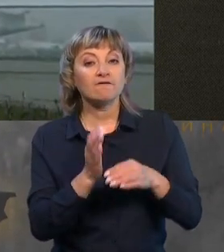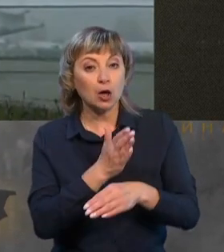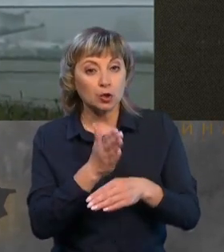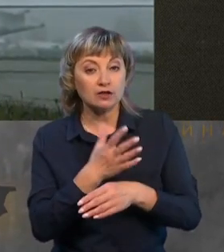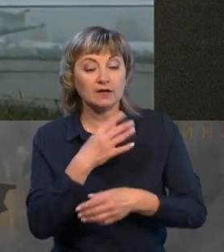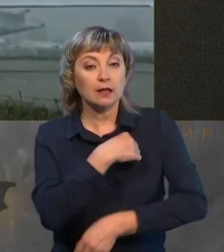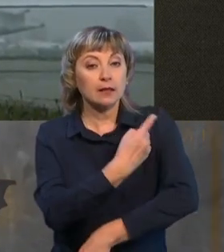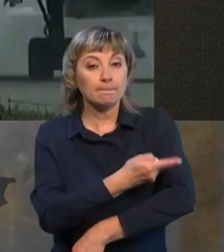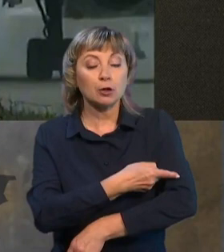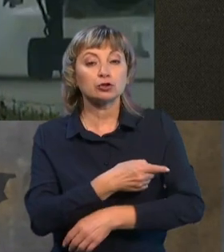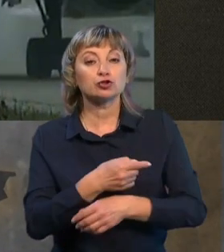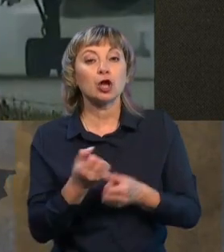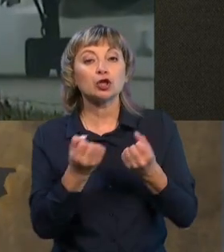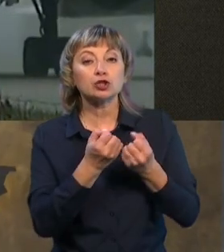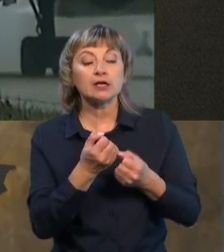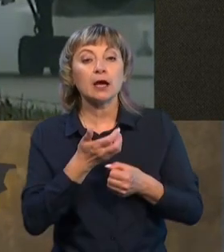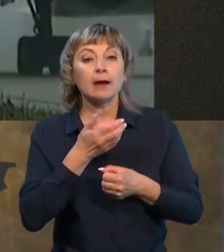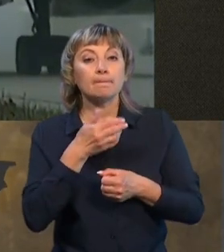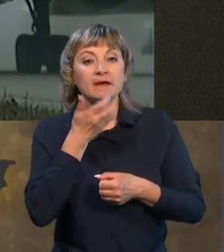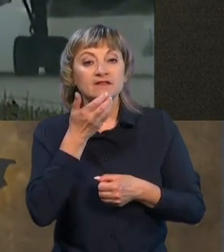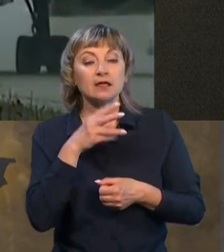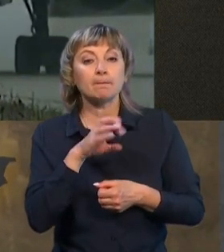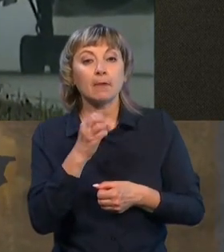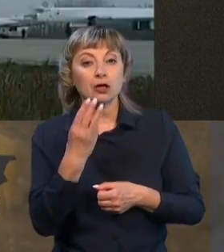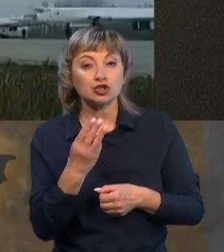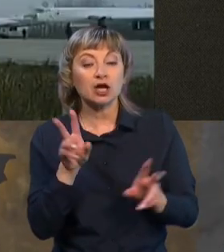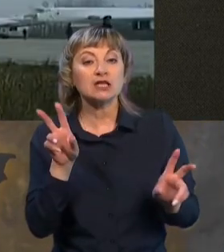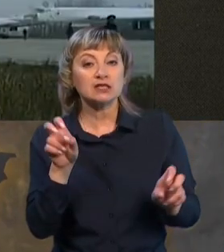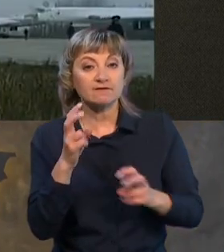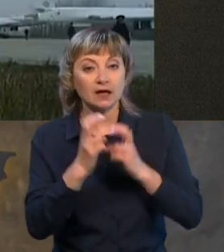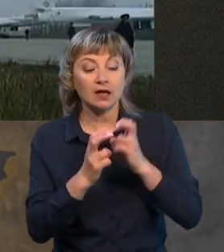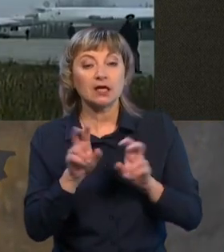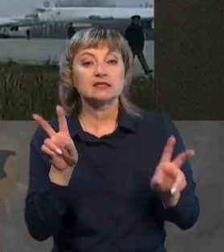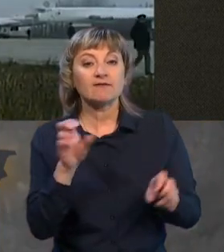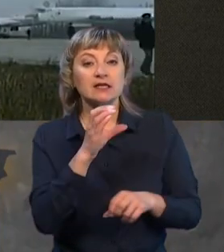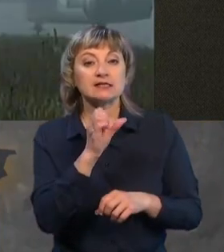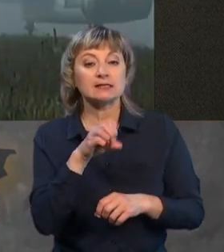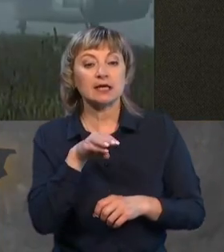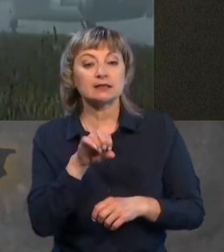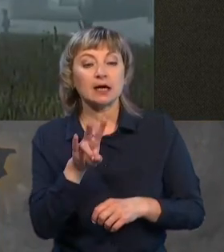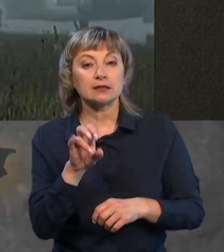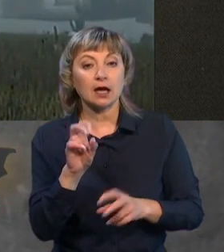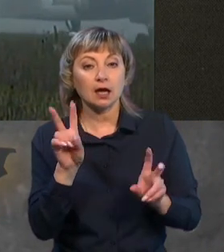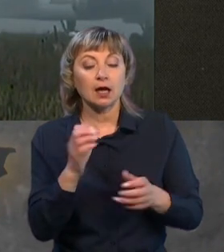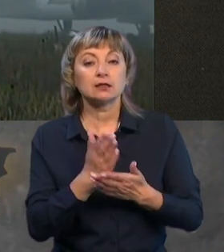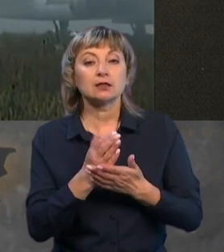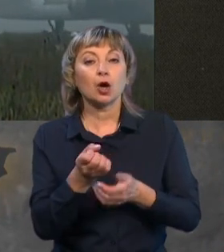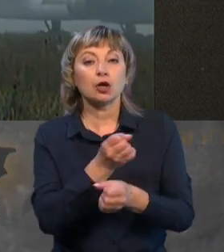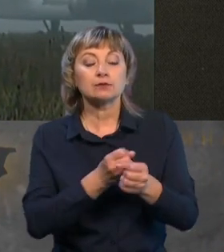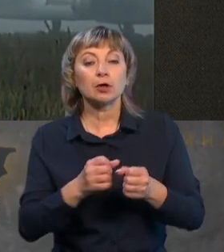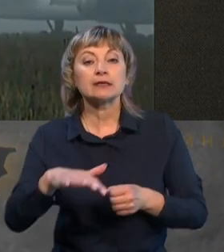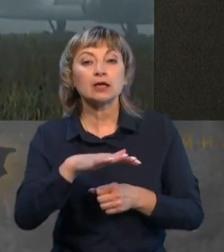найпотужніші носії на південмаші які називалися Сатана які стояли на озброєнні на території